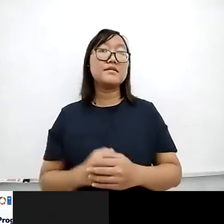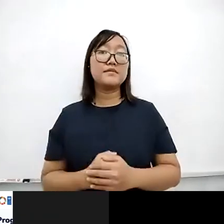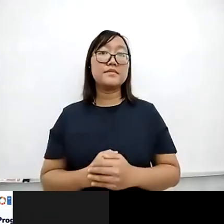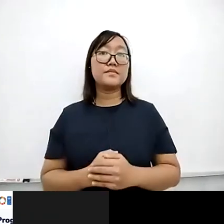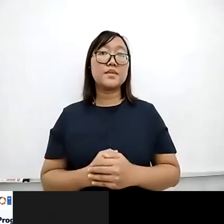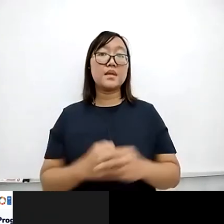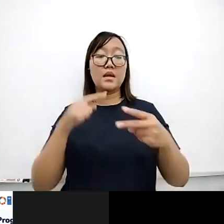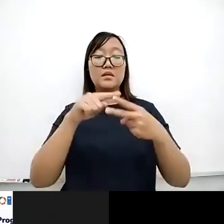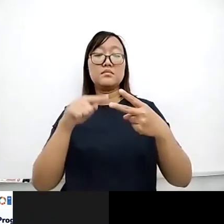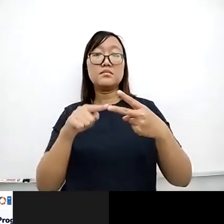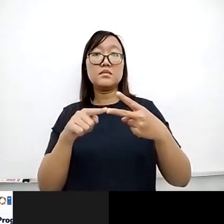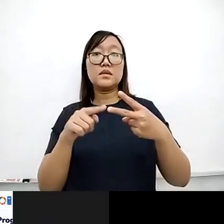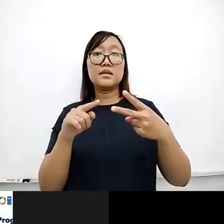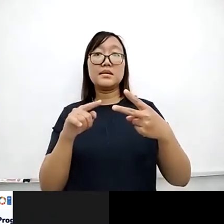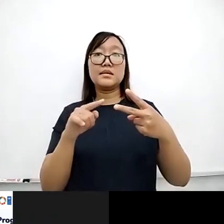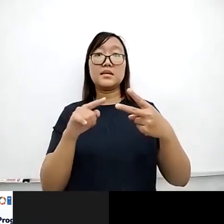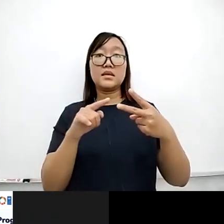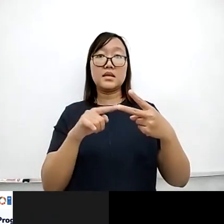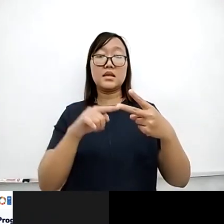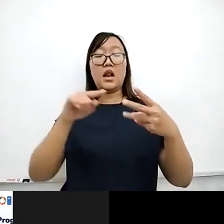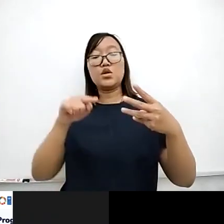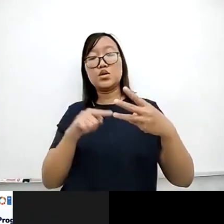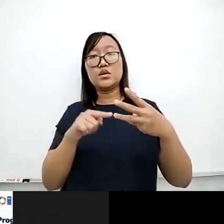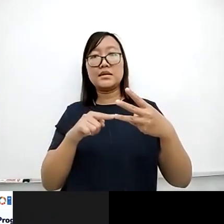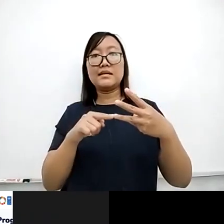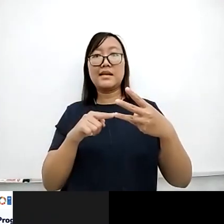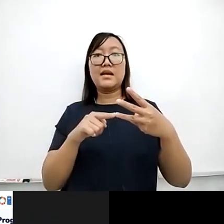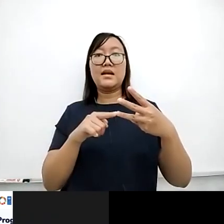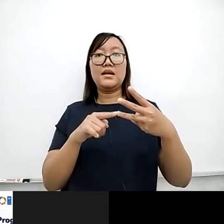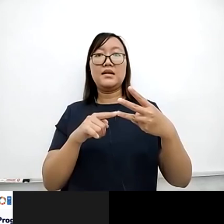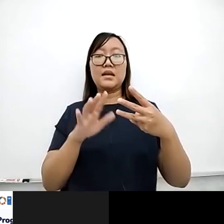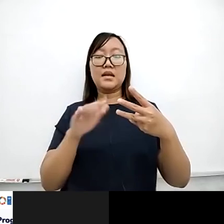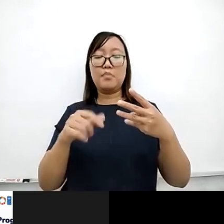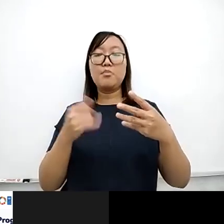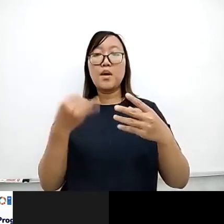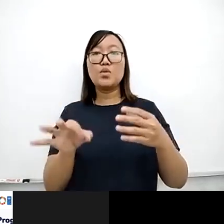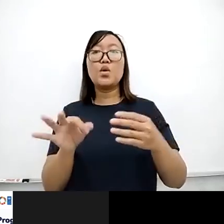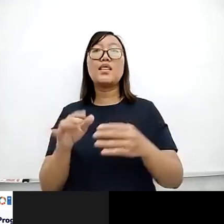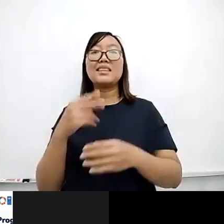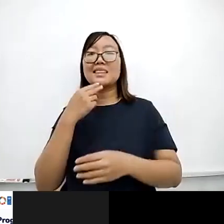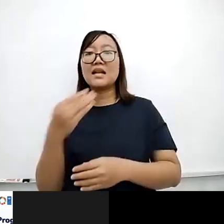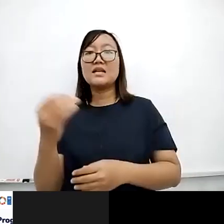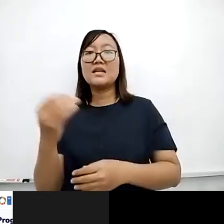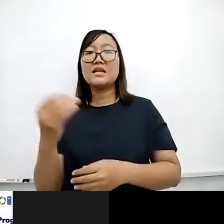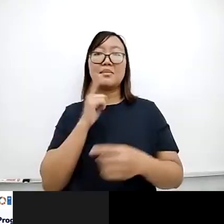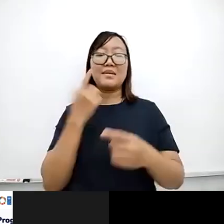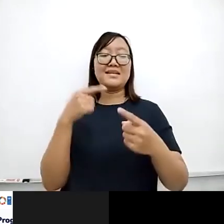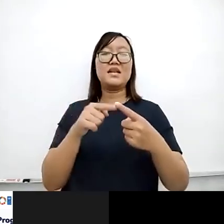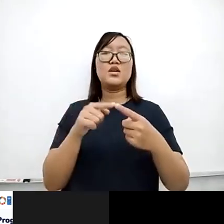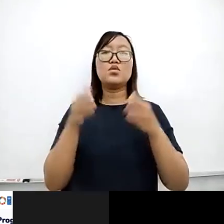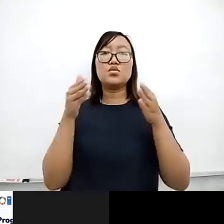dua pembicara selesai baru kita buka tanya-jawab jadi tadi spesial khusus karena badannya harus pergi jadi hanya jomblo